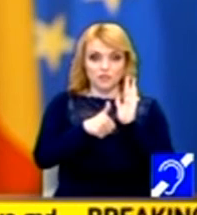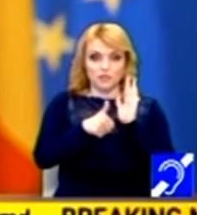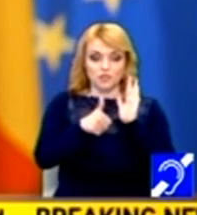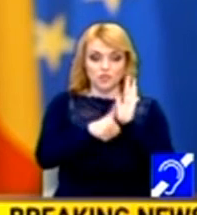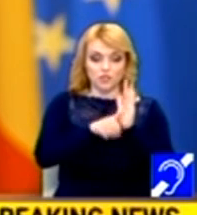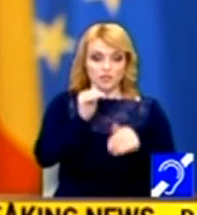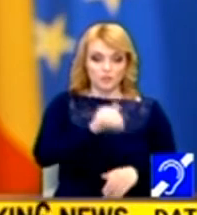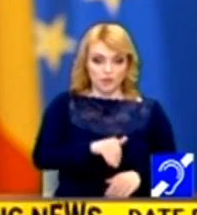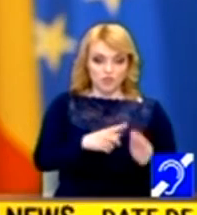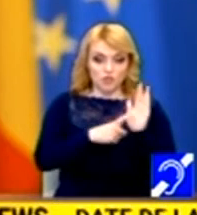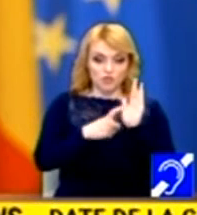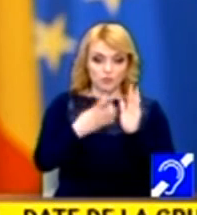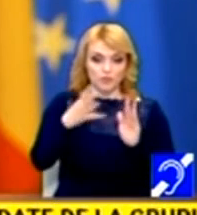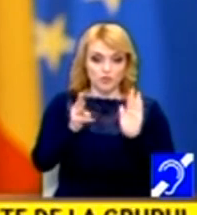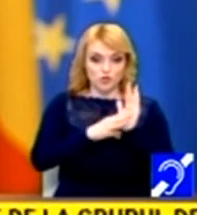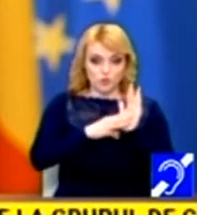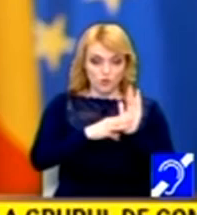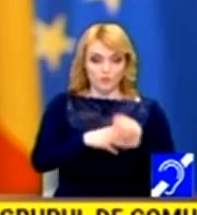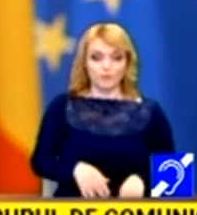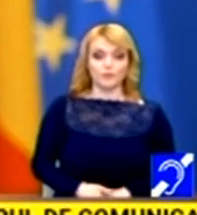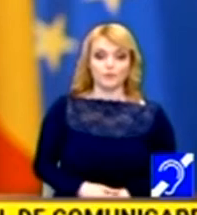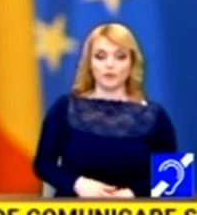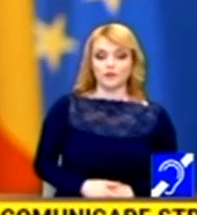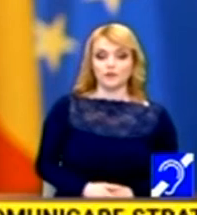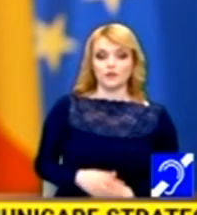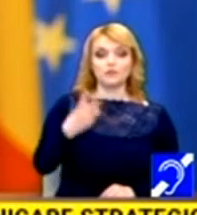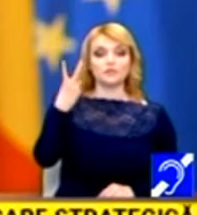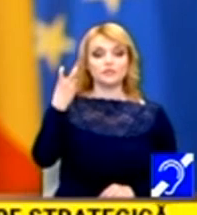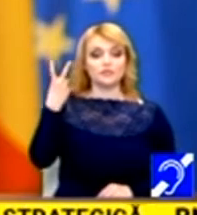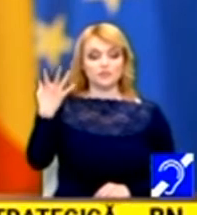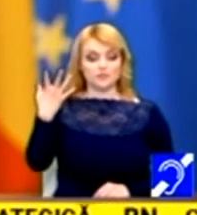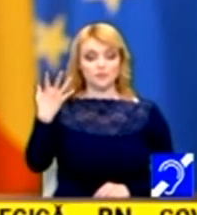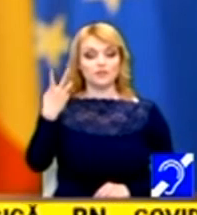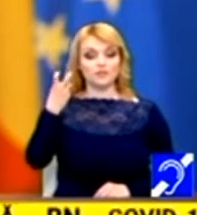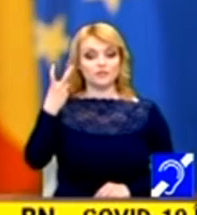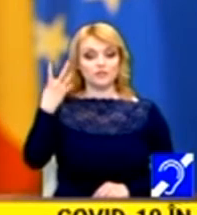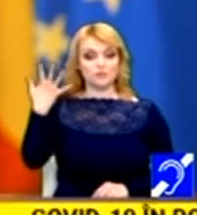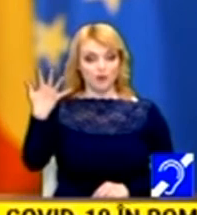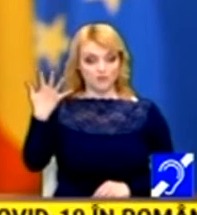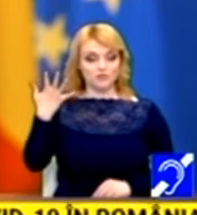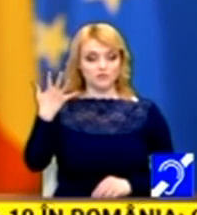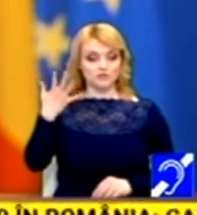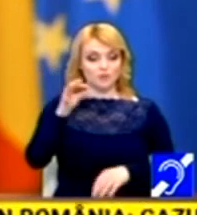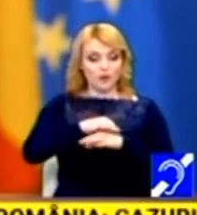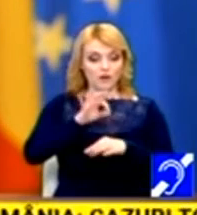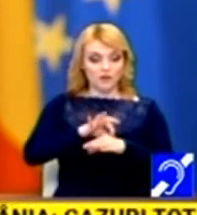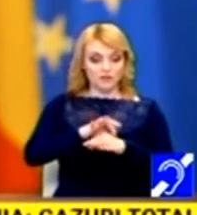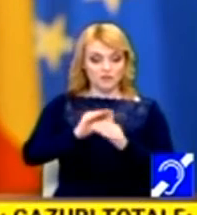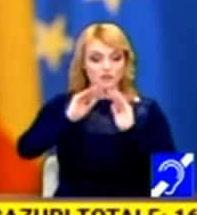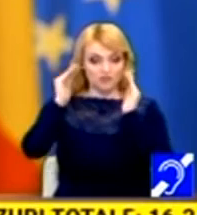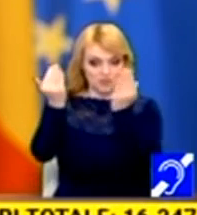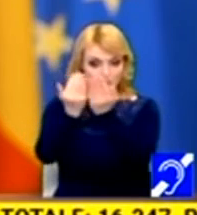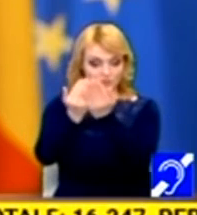6.148. 225 de pacienți se află internați în secțiile de tratament intensiv. Și vreau